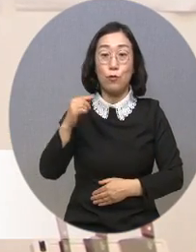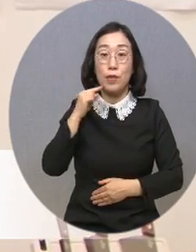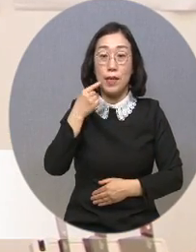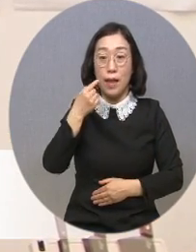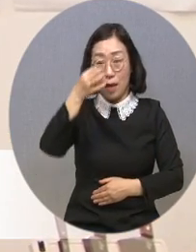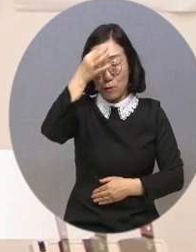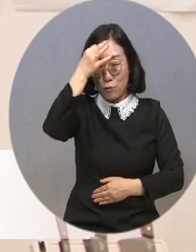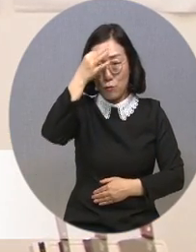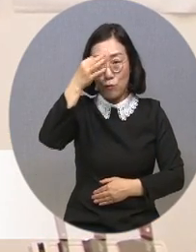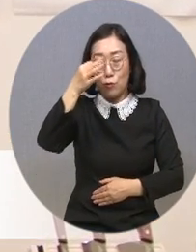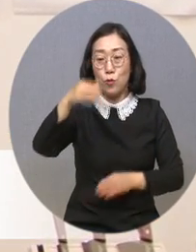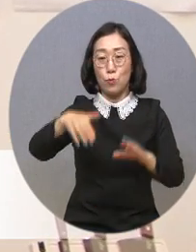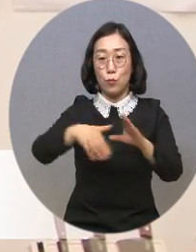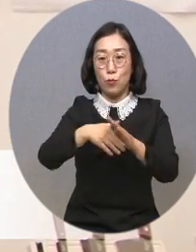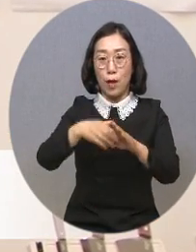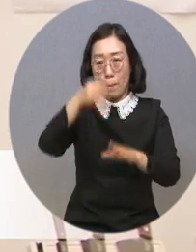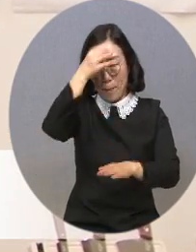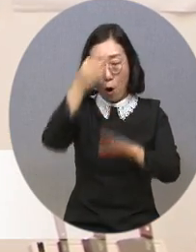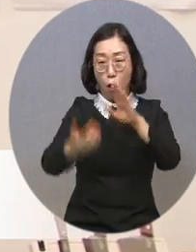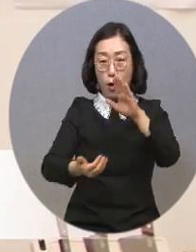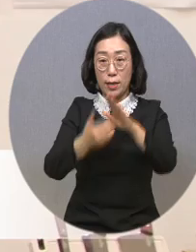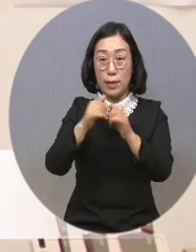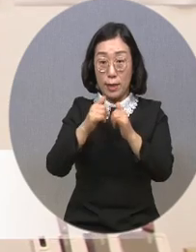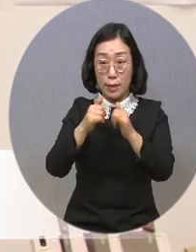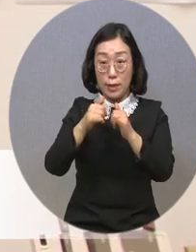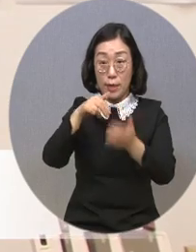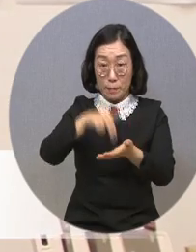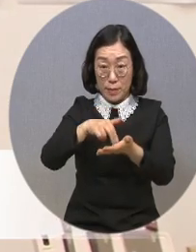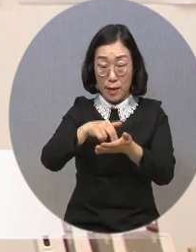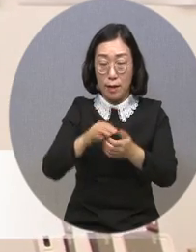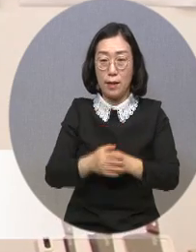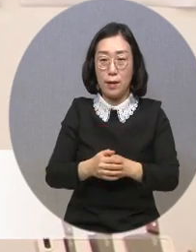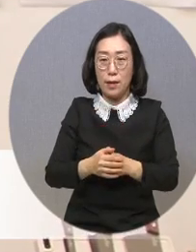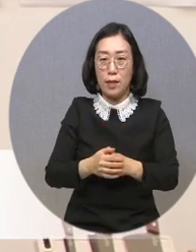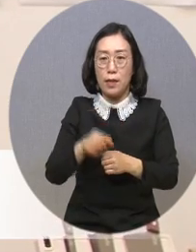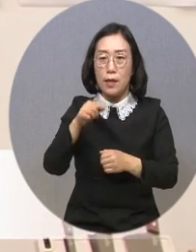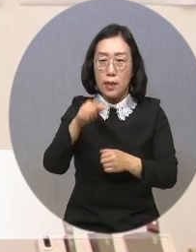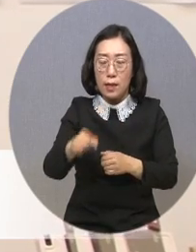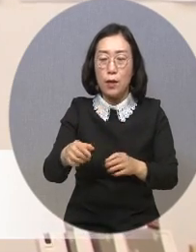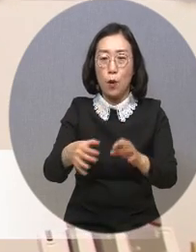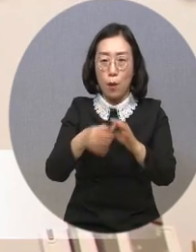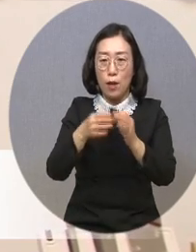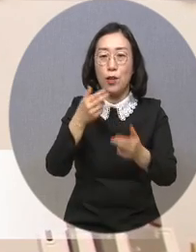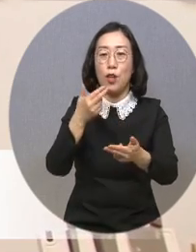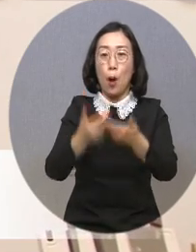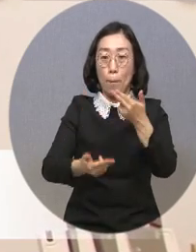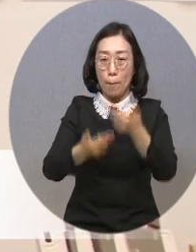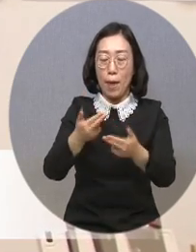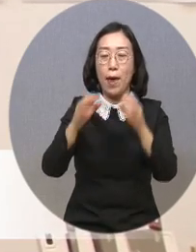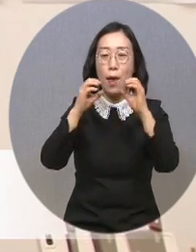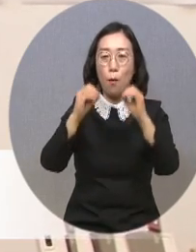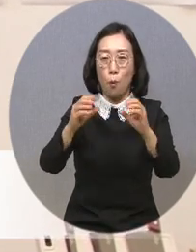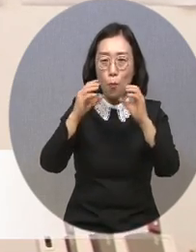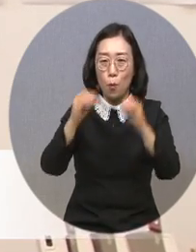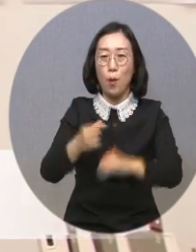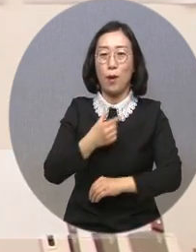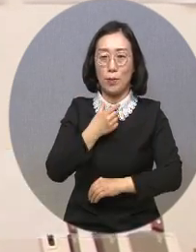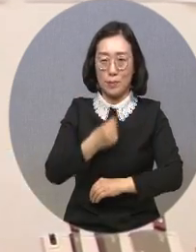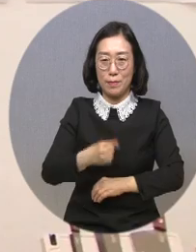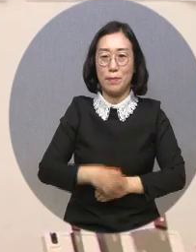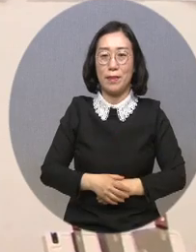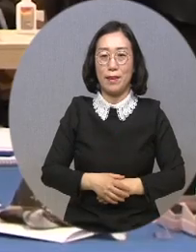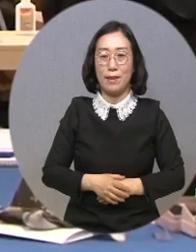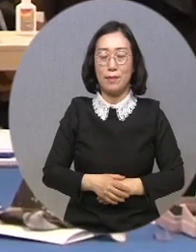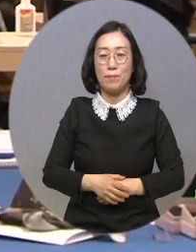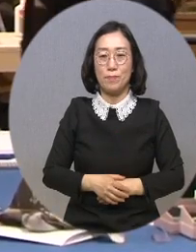문화 명인으로서 이번 기회를 많이 한국 예술 문화 협회를 홍보를 하고 싶습니다.